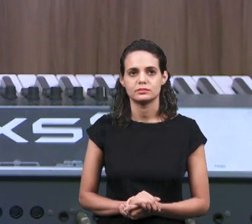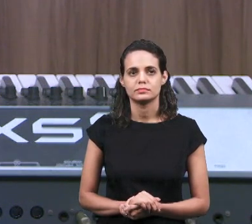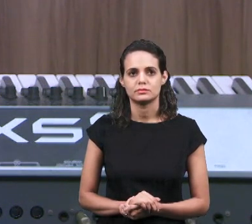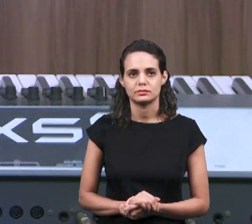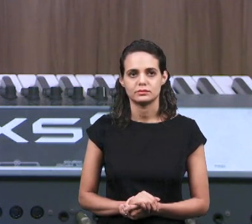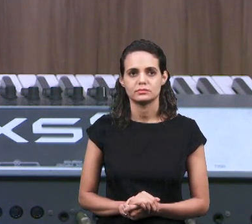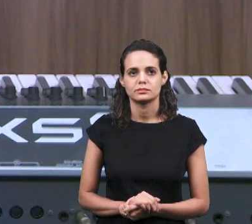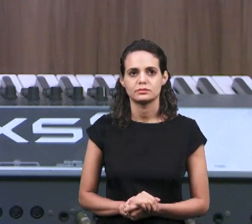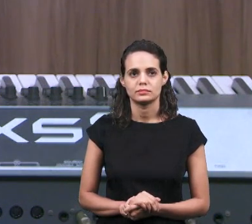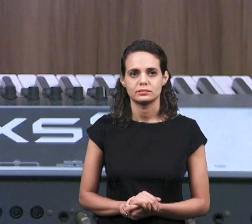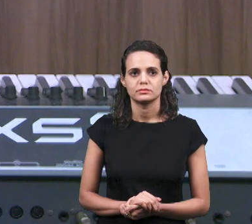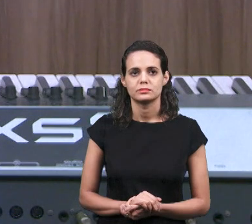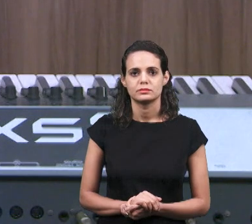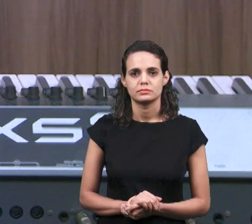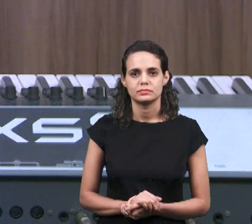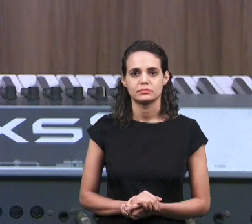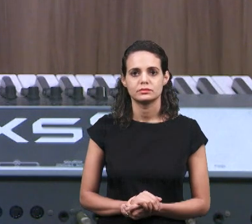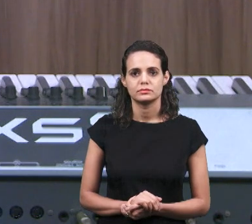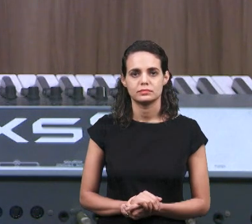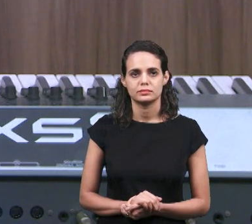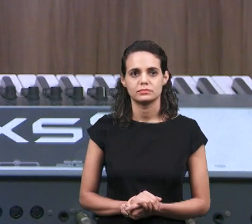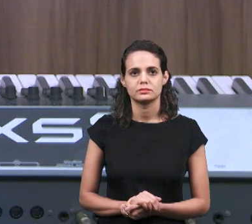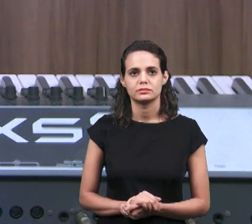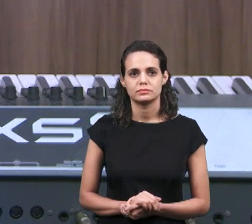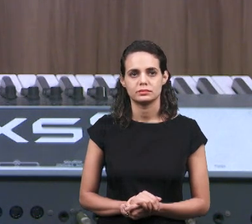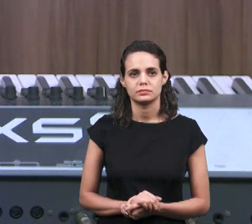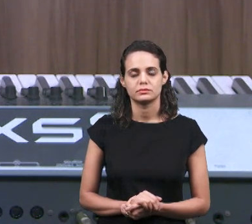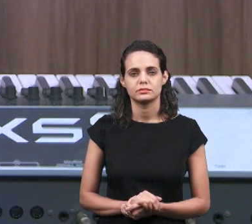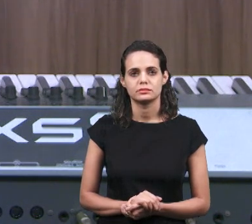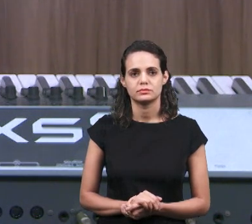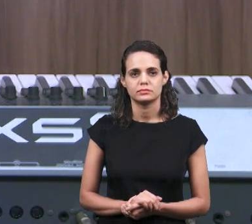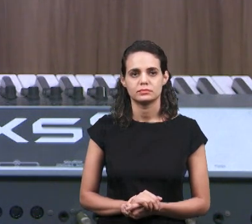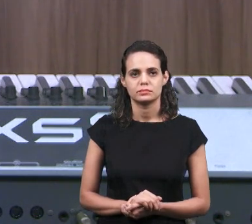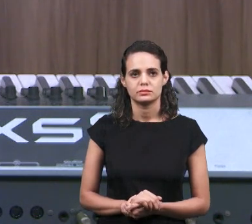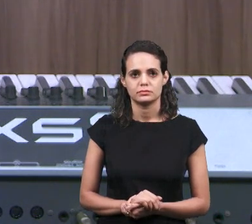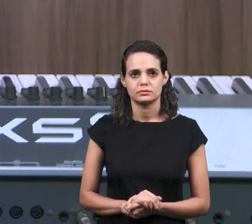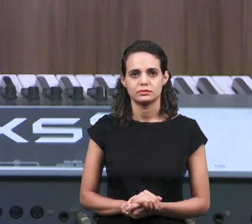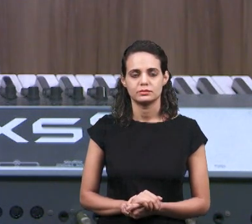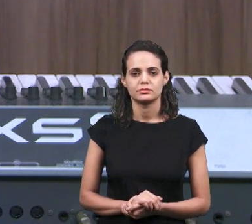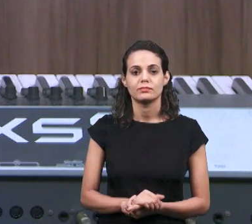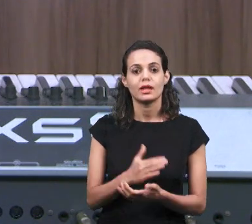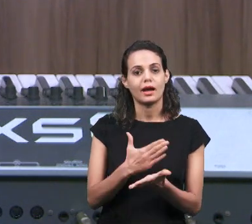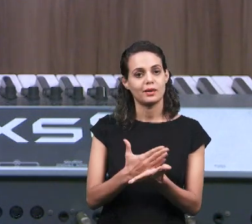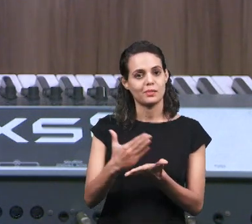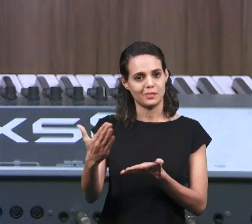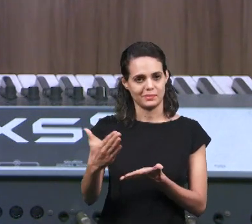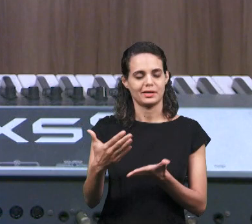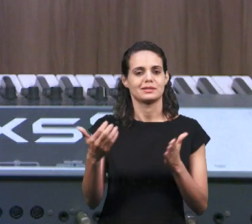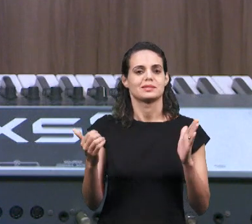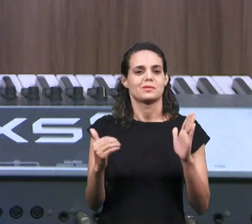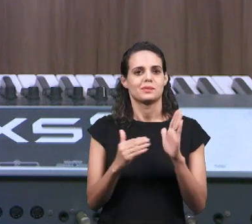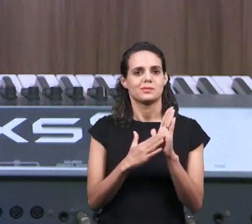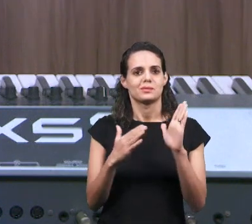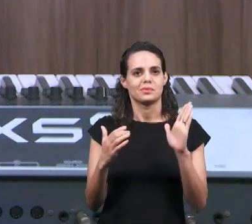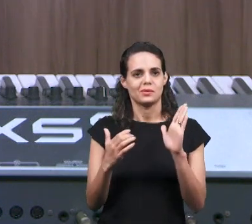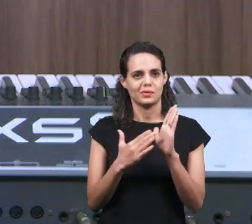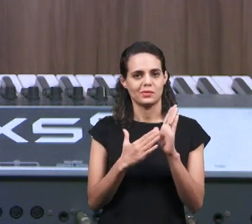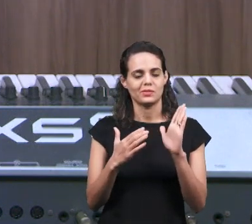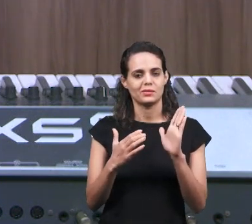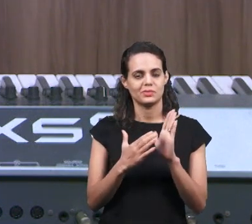Do, Sol. Do. Et là, on commence. Vous pouvez reprendre le Do ici.